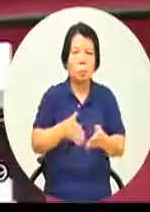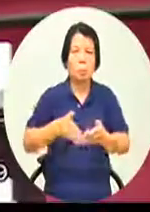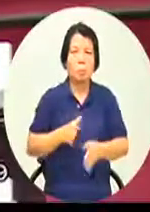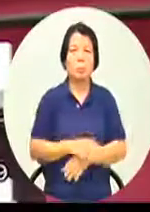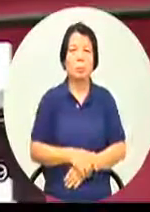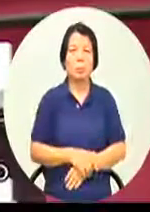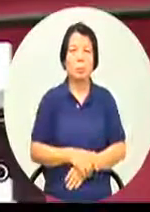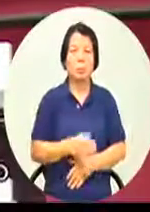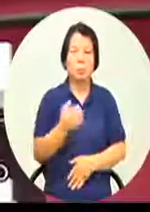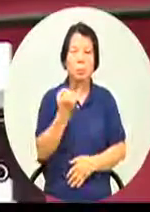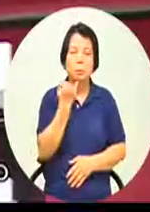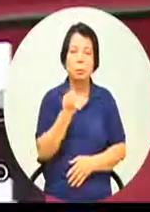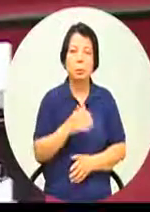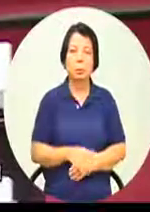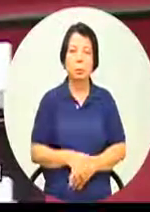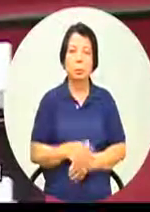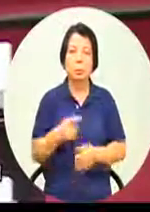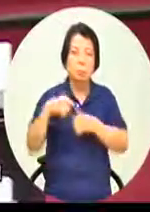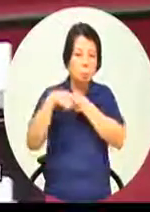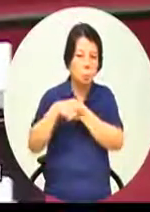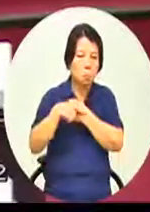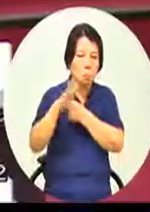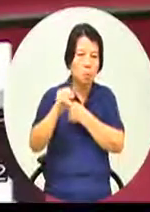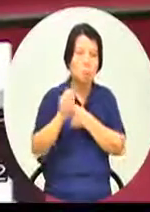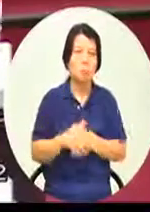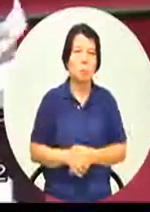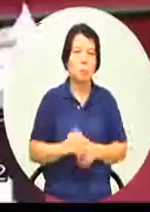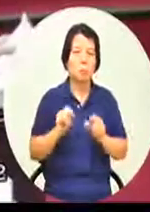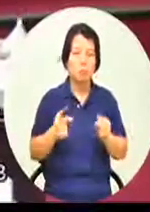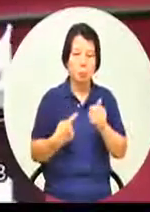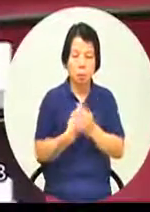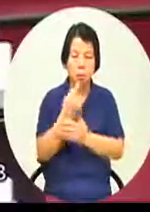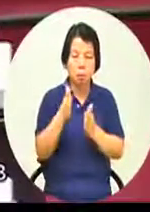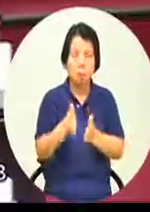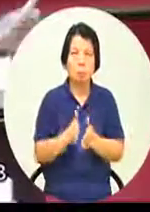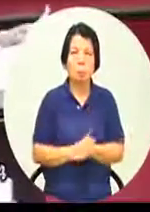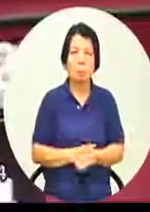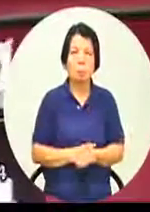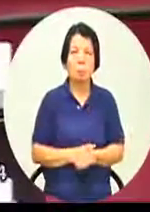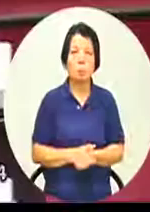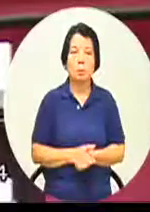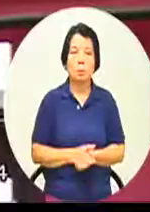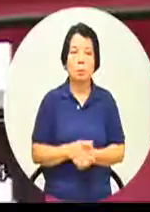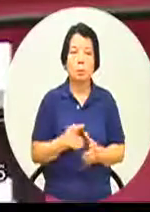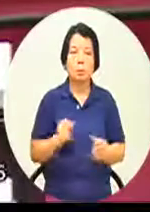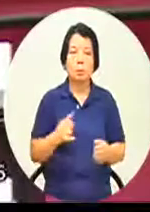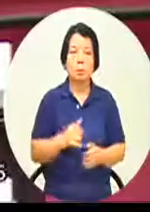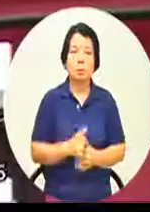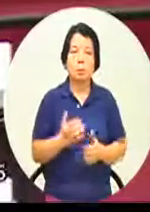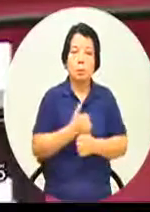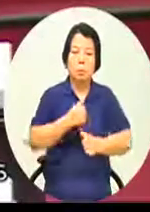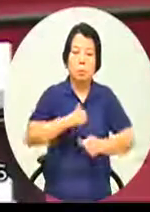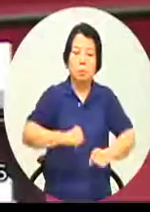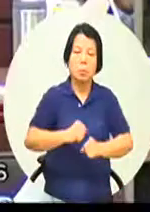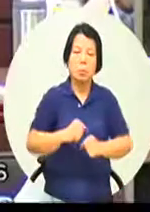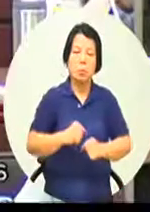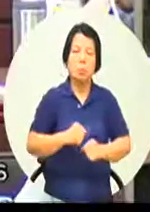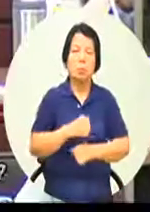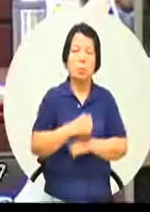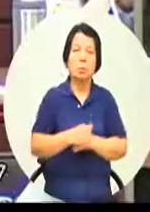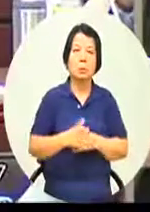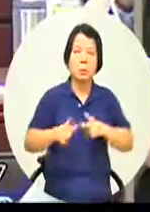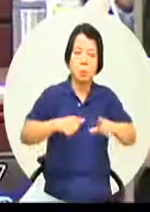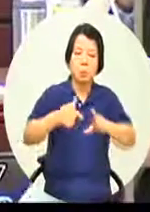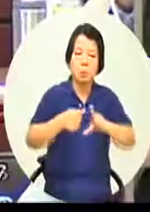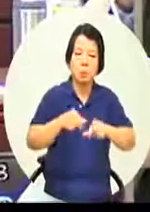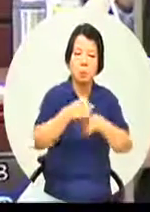是不是有可能？有没有在眼里？我指的并不只是你说的生命园区这种东西而已嘞。 园区是公家， 我说合法